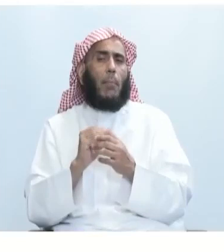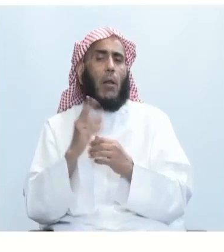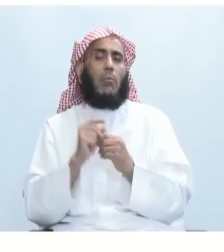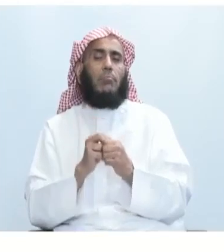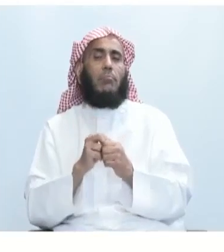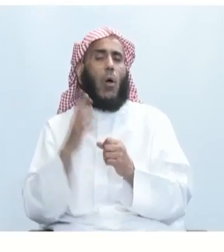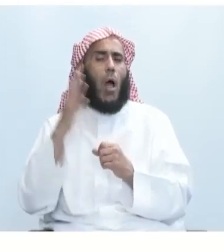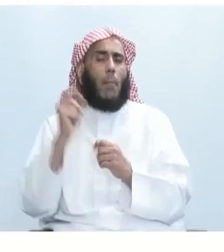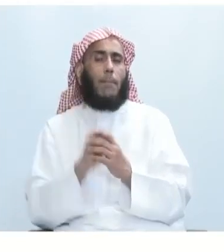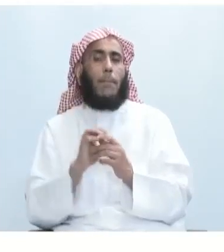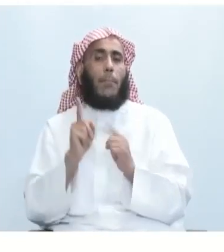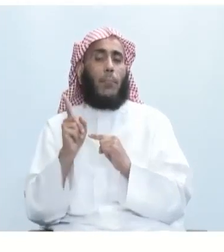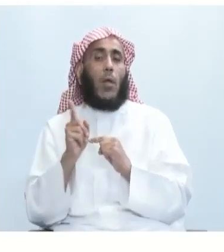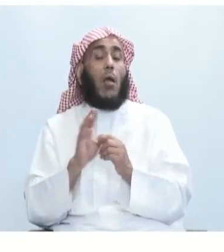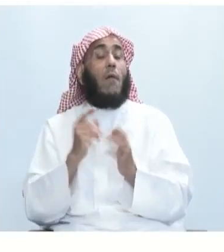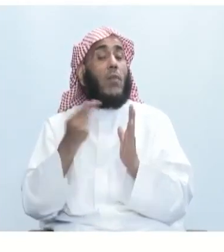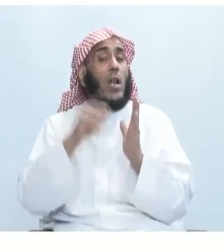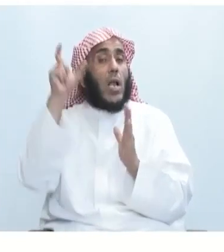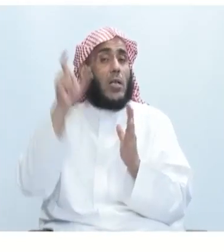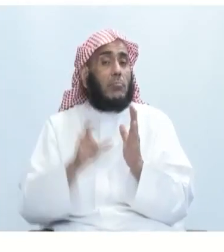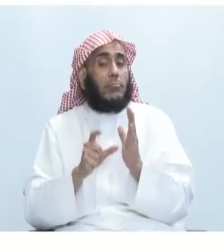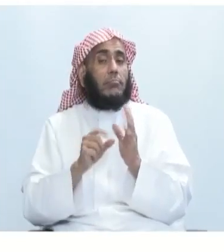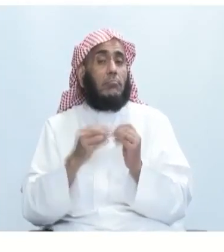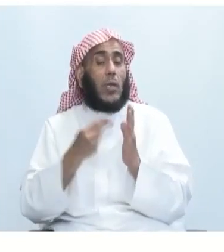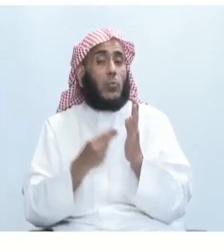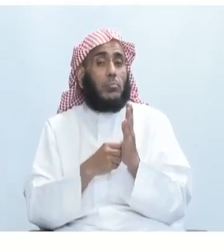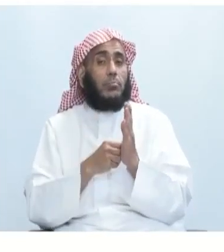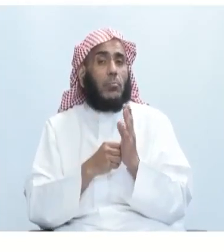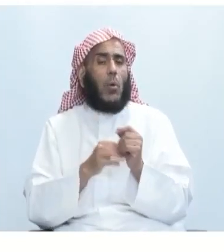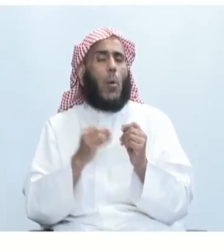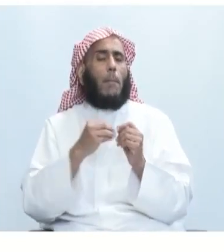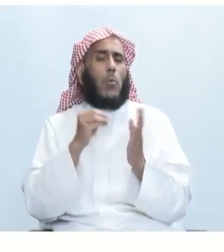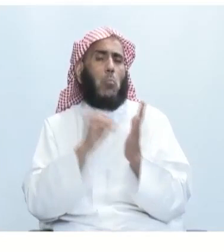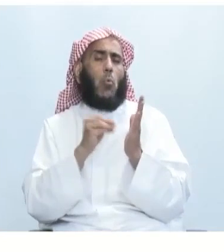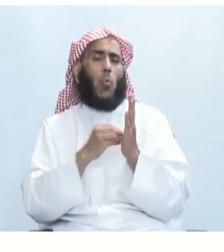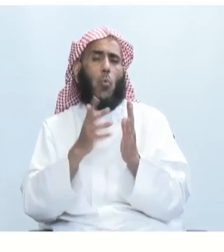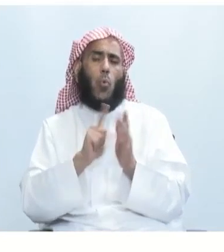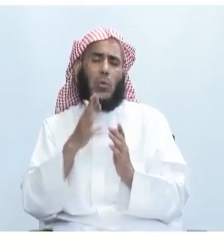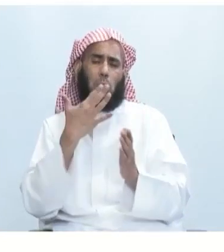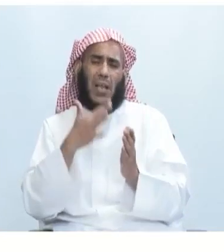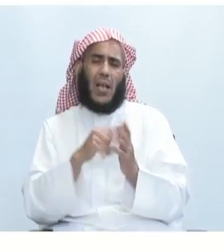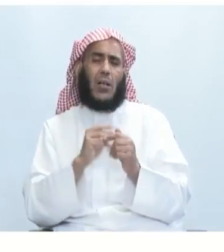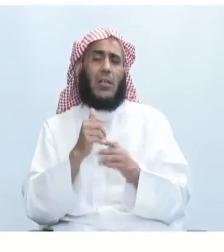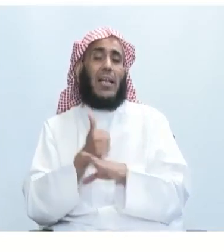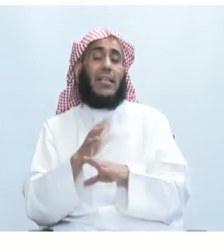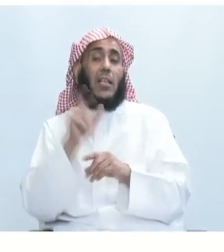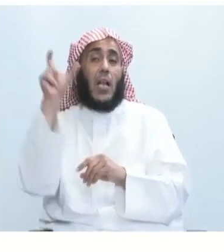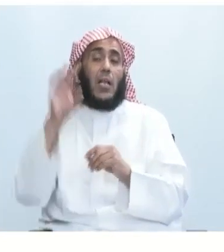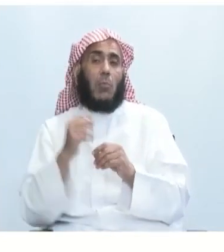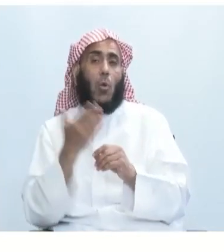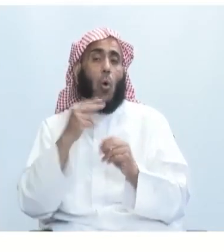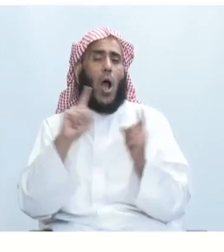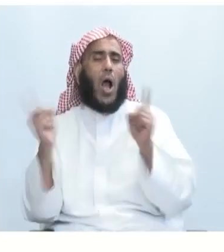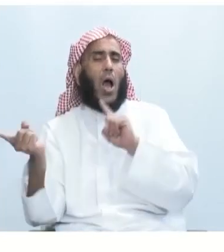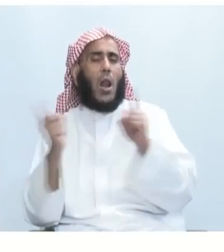منه ايضا هنا فالكاتب الكاتب هنا يكتب بموضوعيه ولغته سهله واسلوبه بسيط هنا الحديث عن كاتب لكن هو قارن